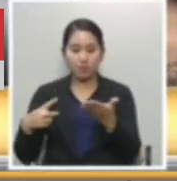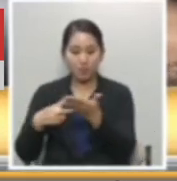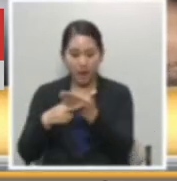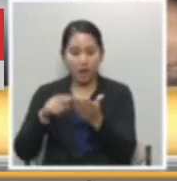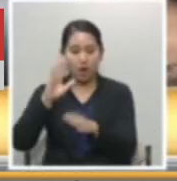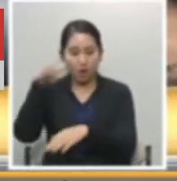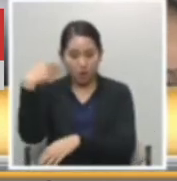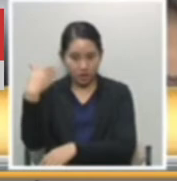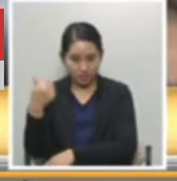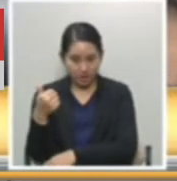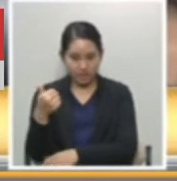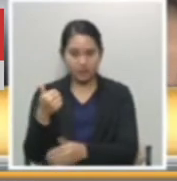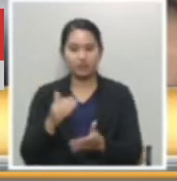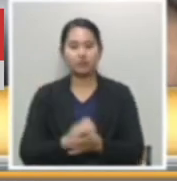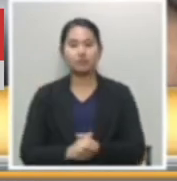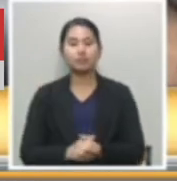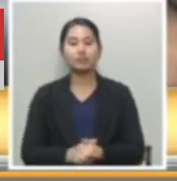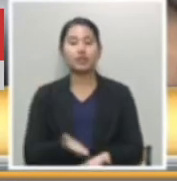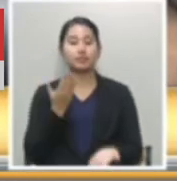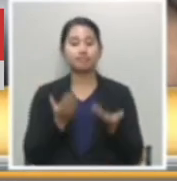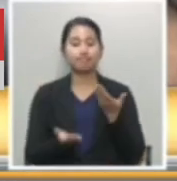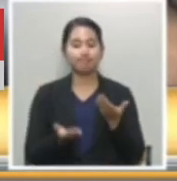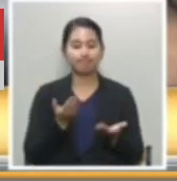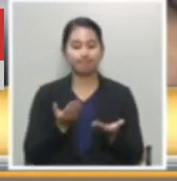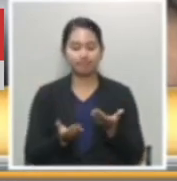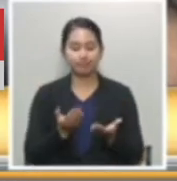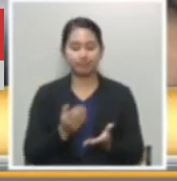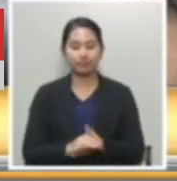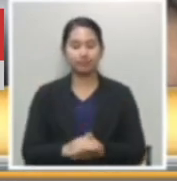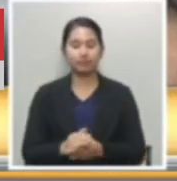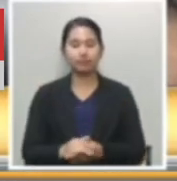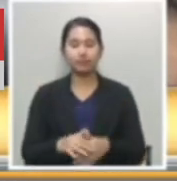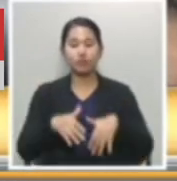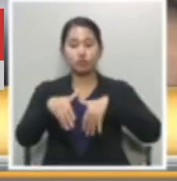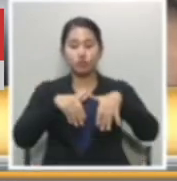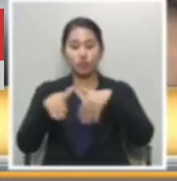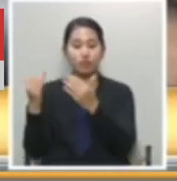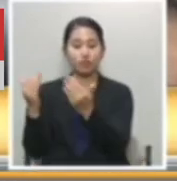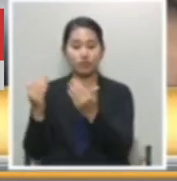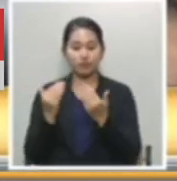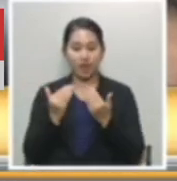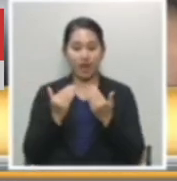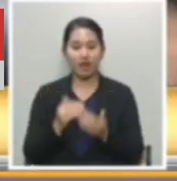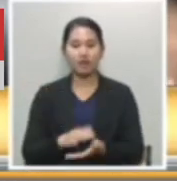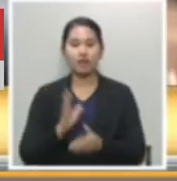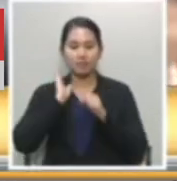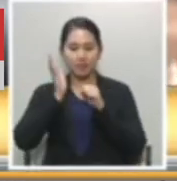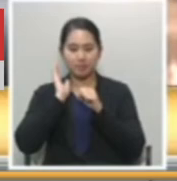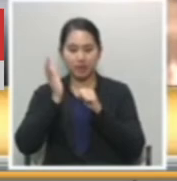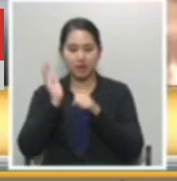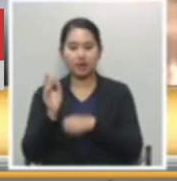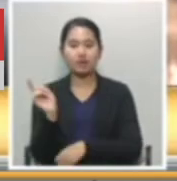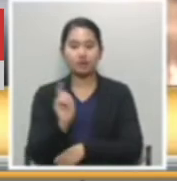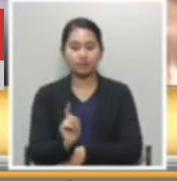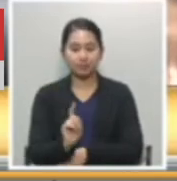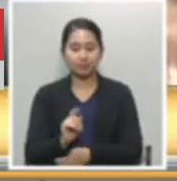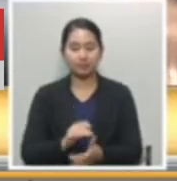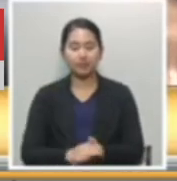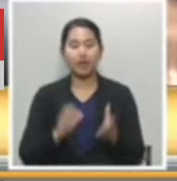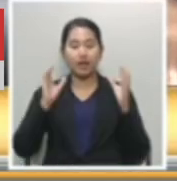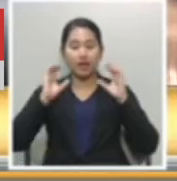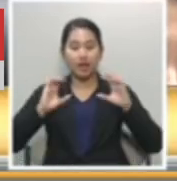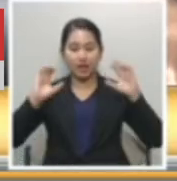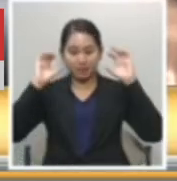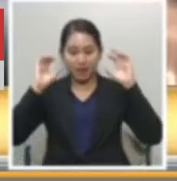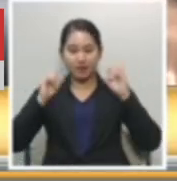ป็นต้นนะครับหรือนะครับอันนี้พี่น้องประชาชนเขาฝากผมมาเขาบอกให้อภิปรายให้ได้บอกว่ารัฐบาลที่ก